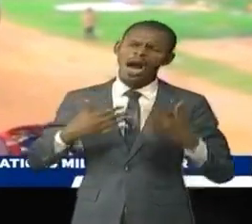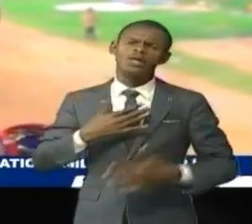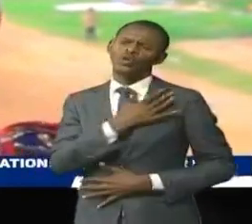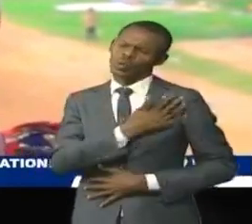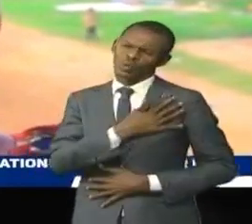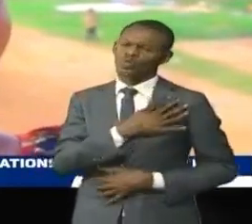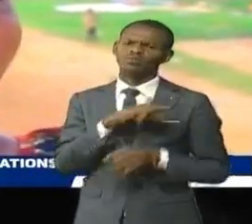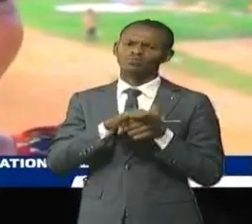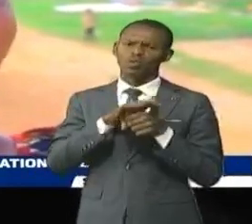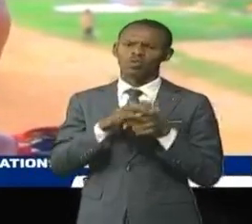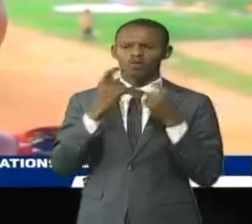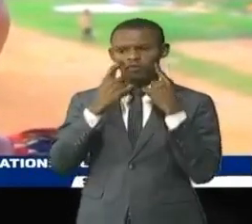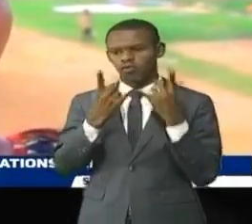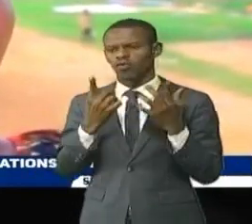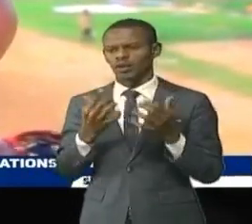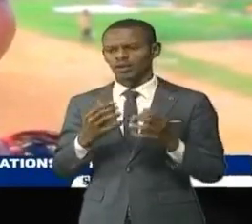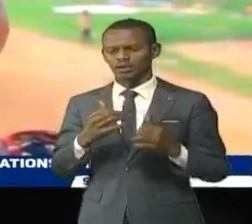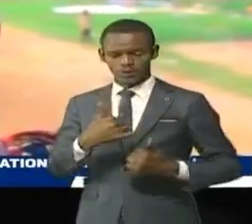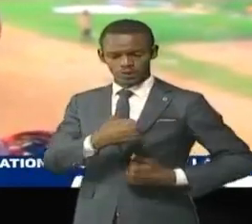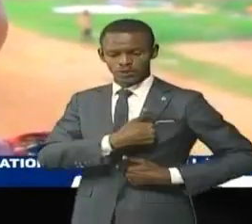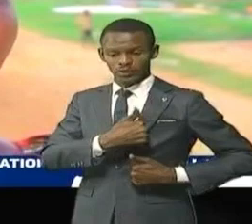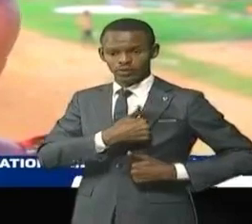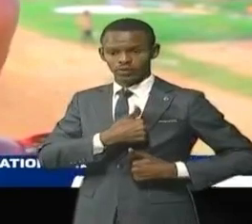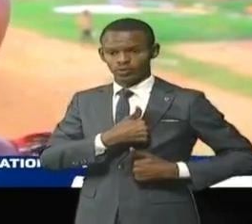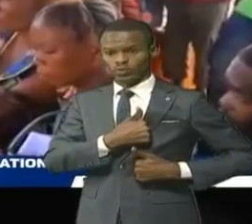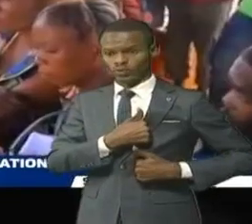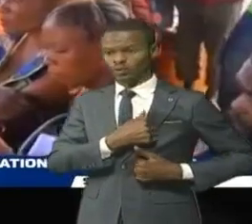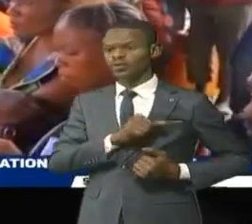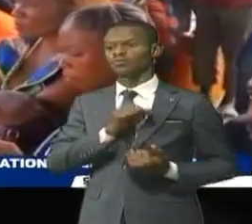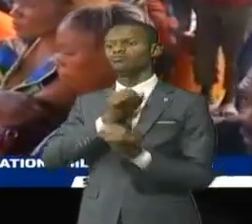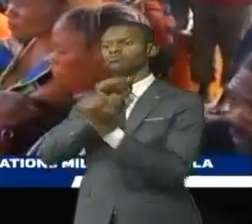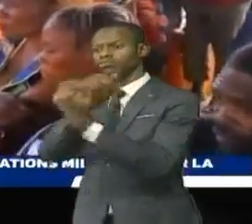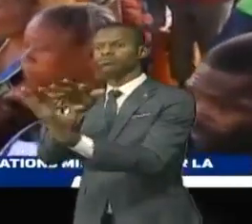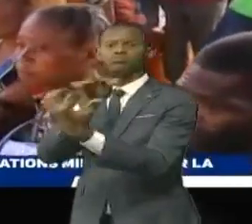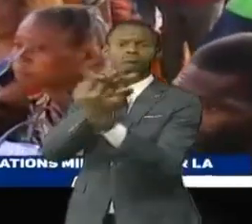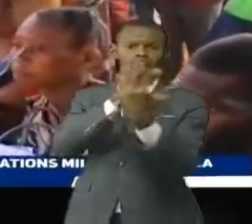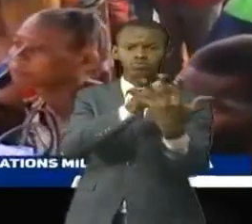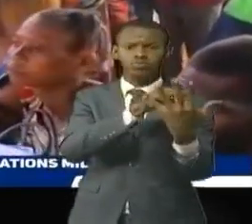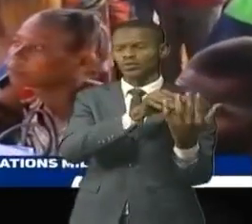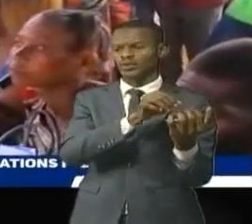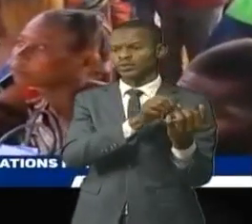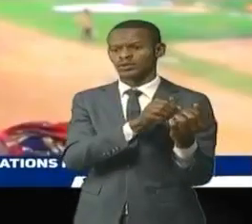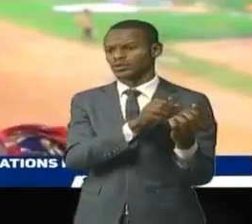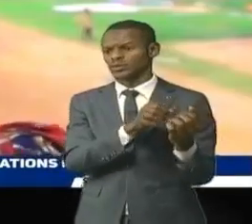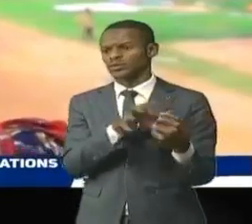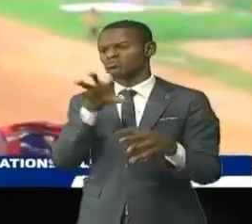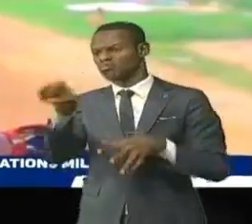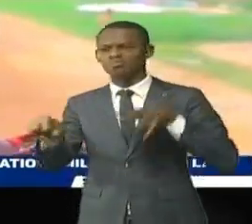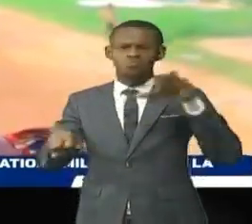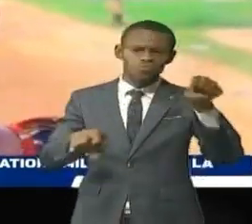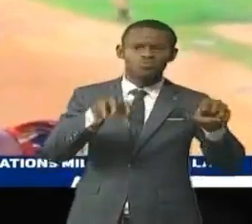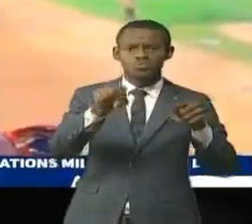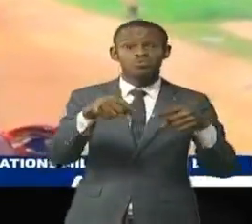le travail que bat l'AT du Rumu dans notre chefferie où il se donne corps et âme pour le retour de la paix.